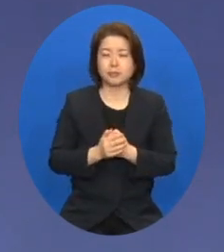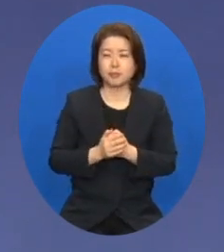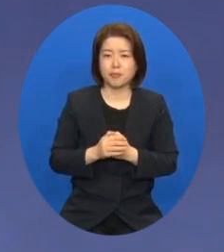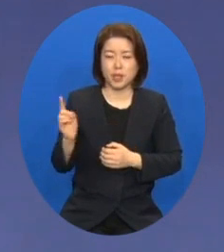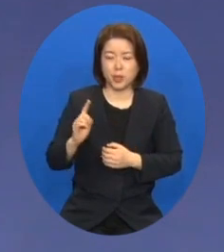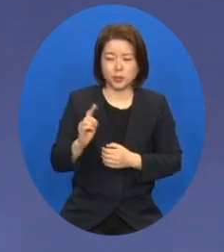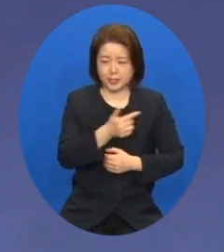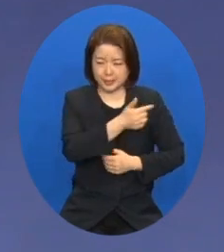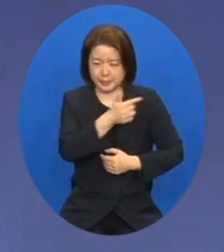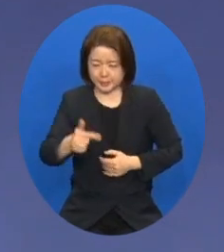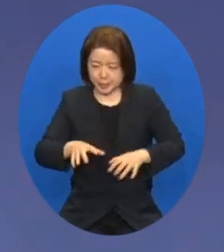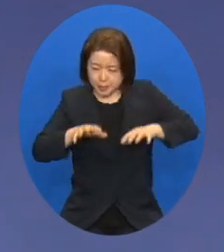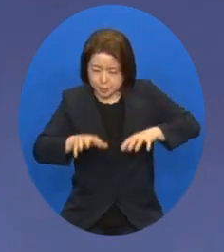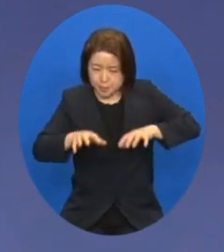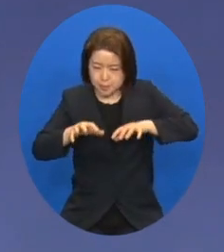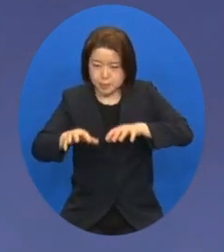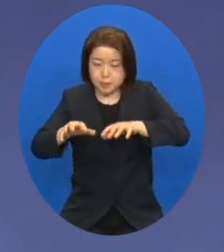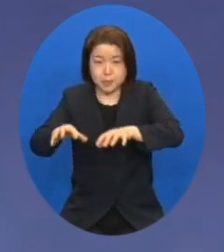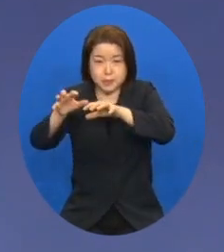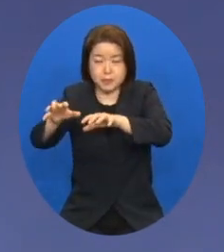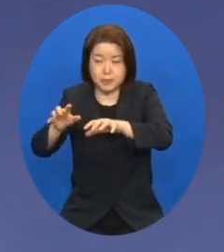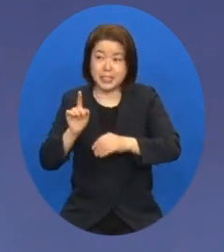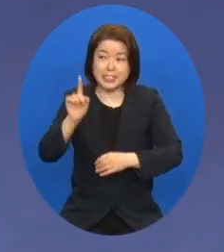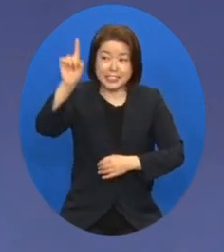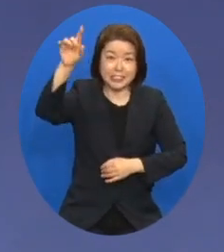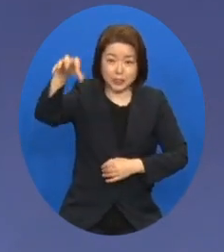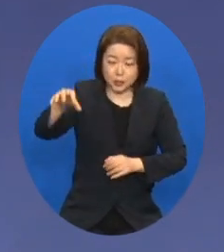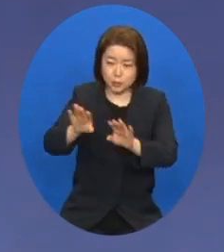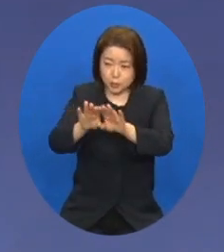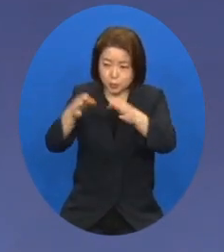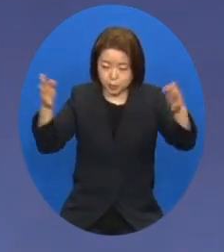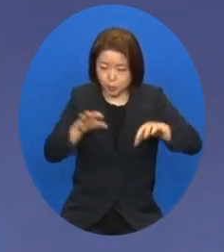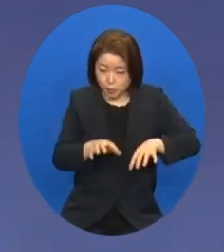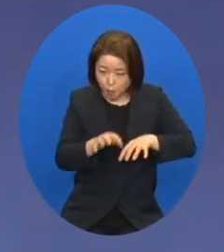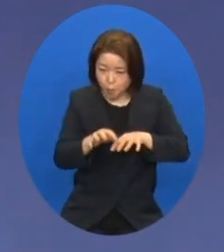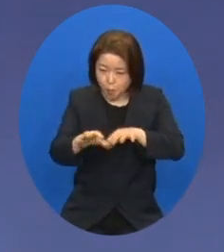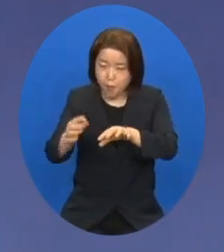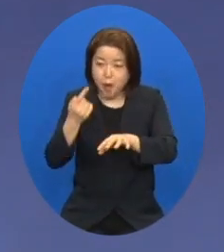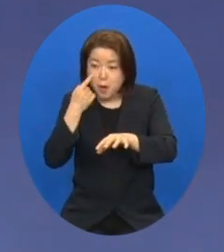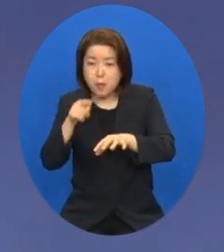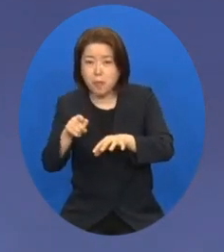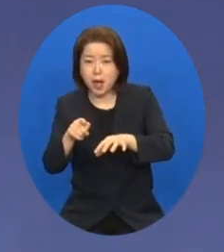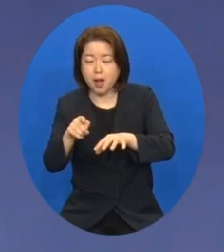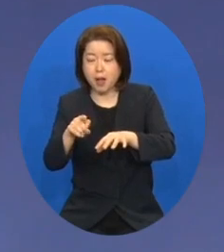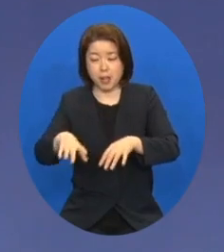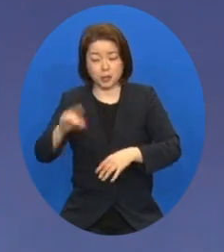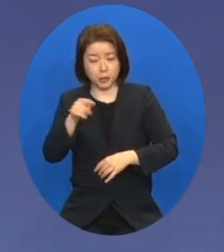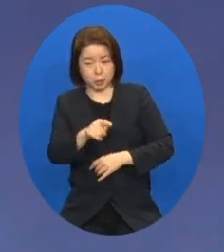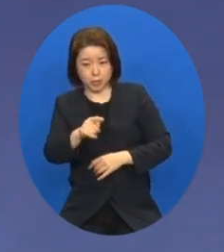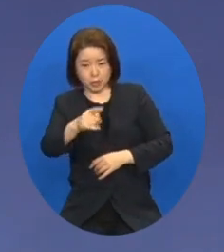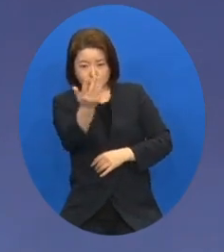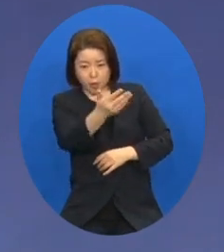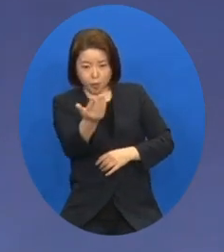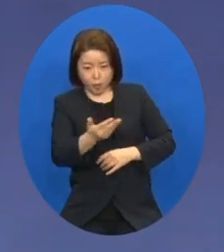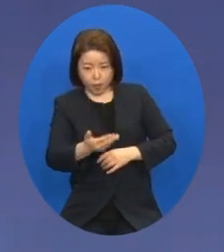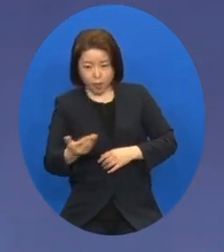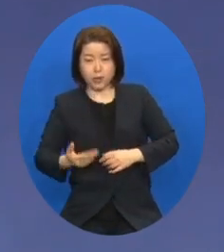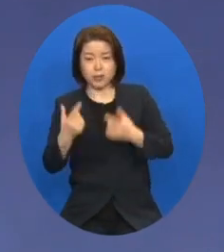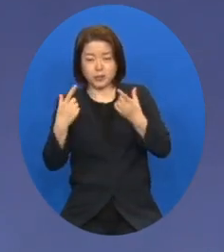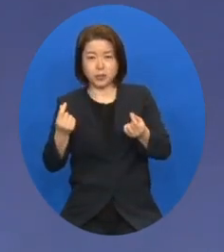큰 행렬이 천국으로 이렇게 들어오는 것을 봅니다 처음에는 그게 강이라고 여기 였을 정도로